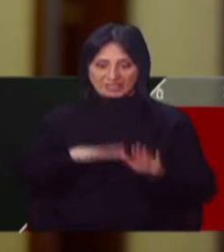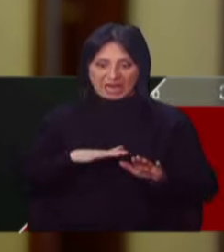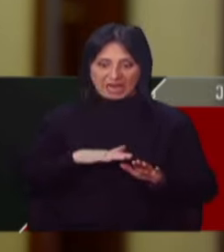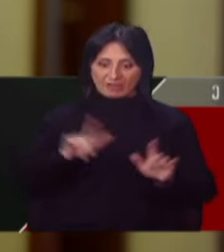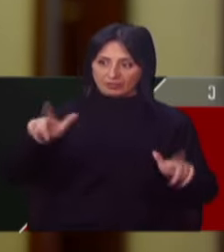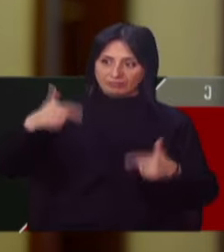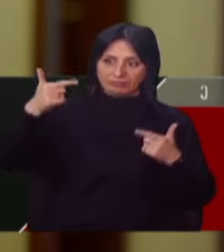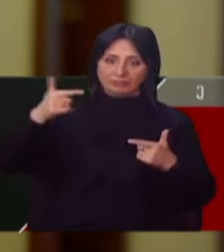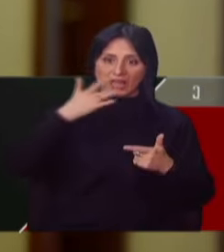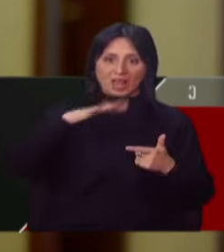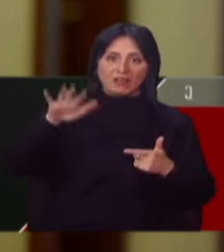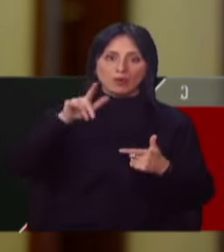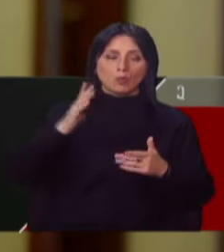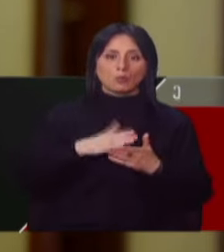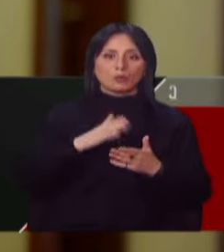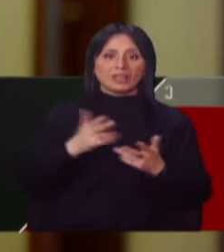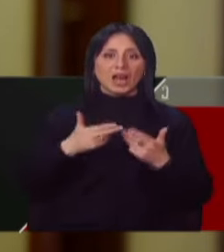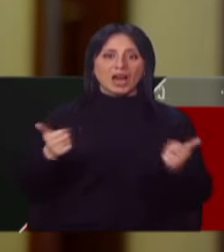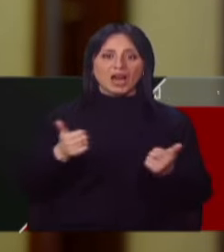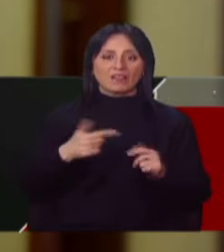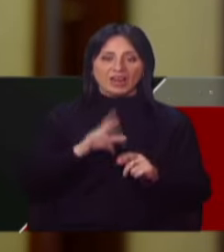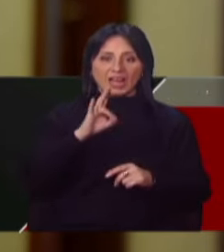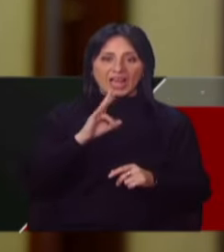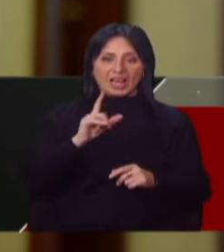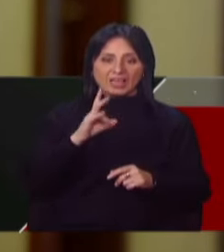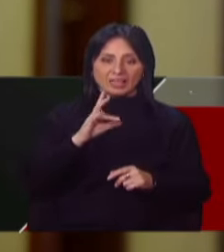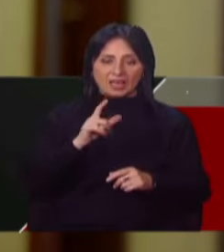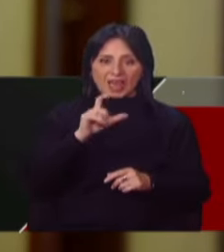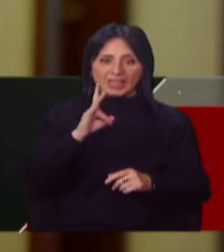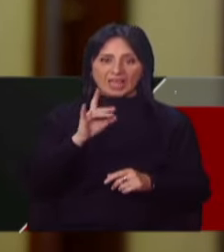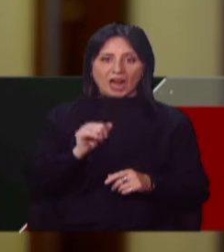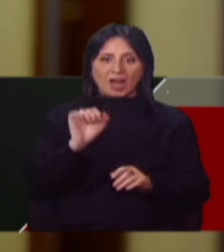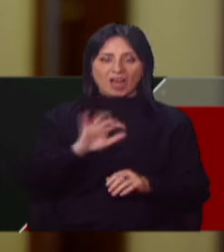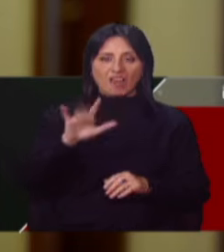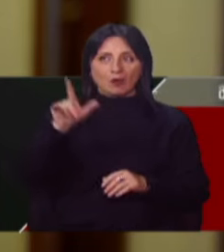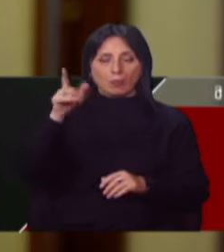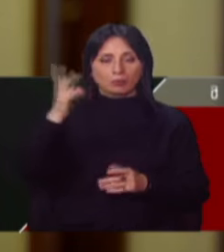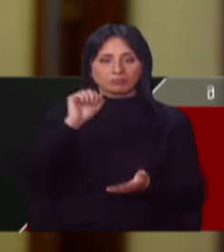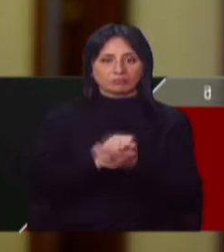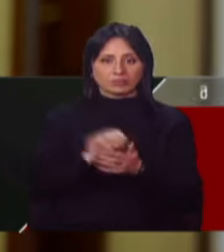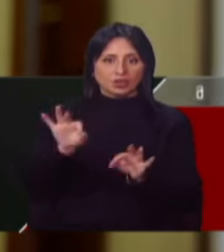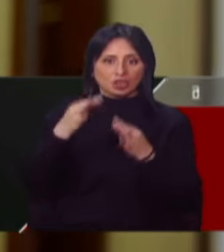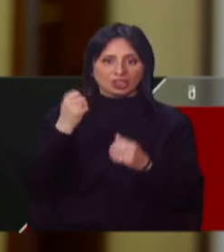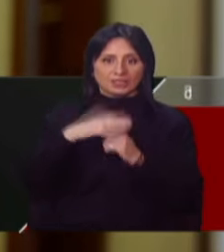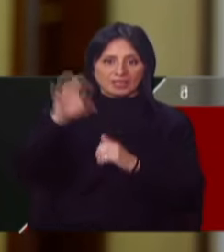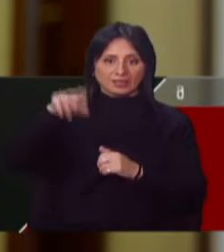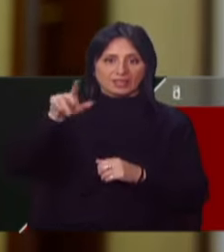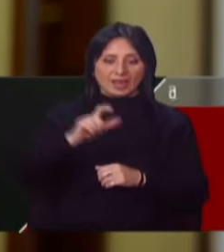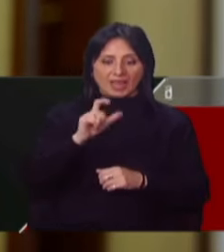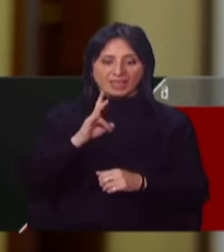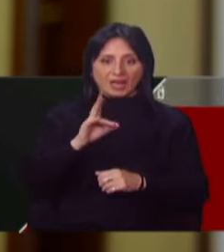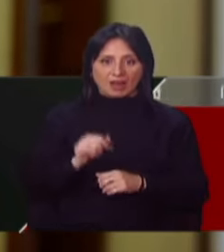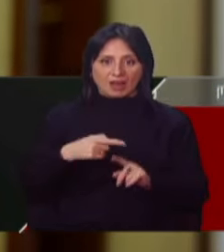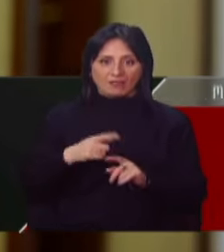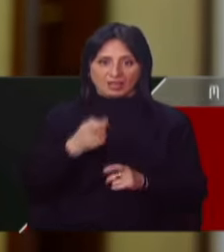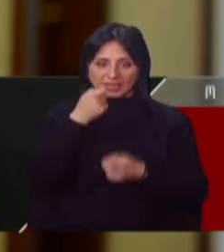საქართველოდან დისტანციურად, ეს უნდა იყოს აღიარებული ენქას მიერ, რომელიც არის ევროპული საგანმანათლებლო ცენტრი. ასევე ერთი